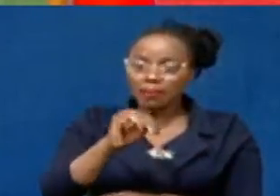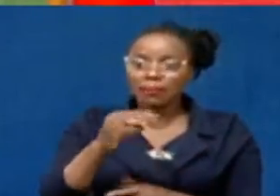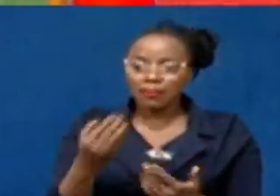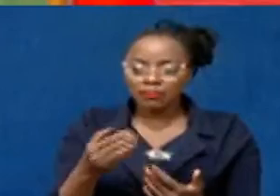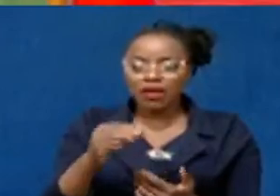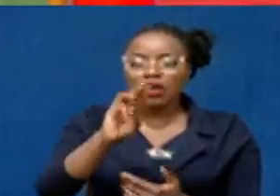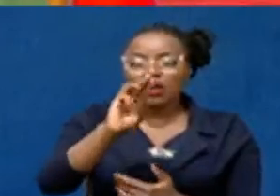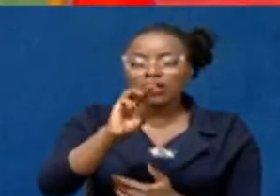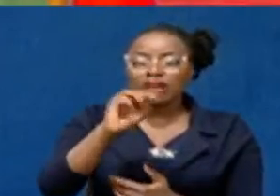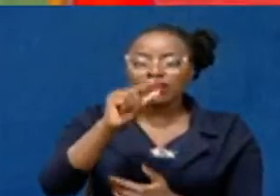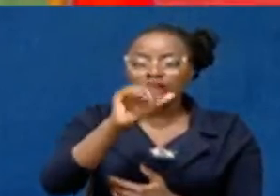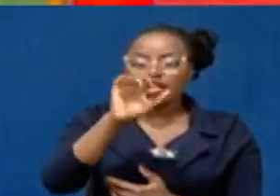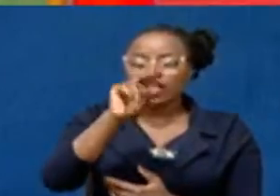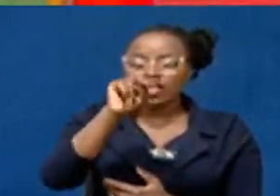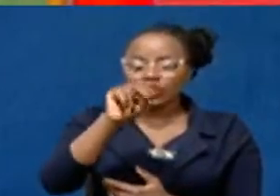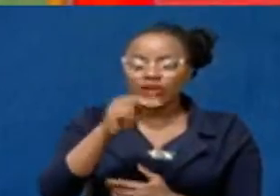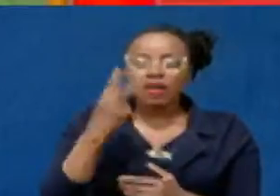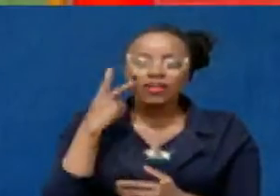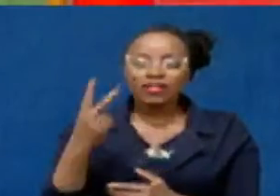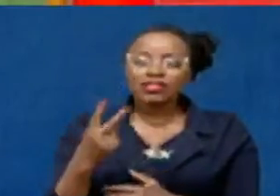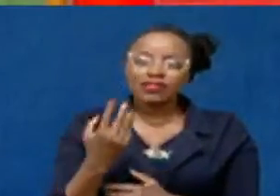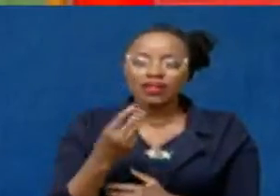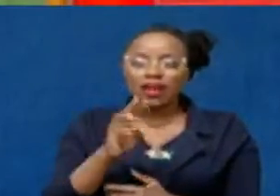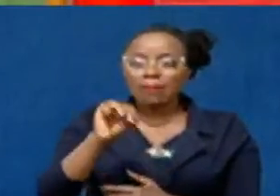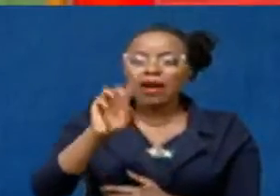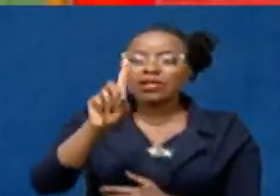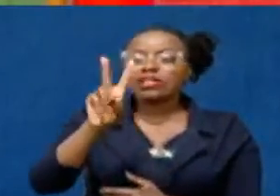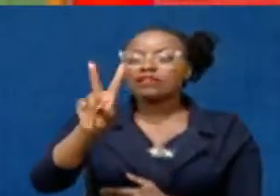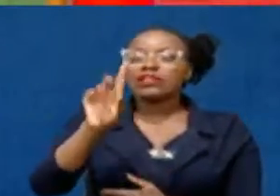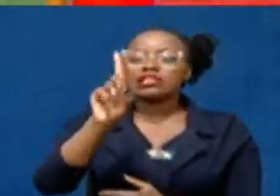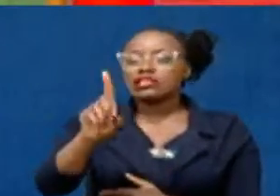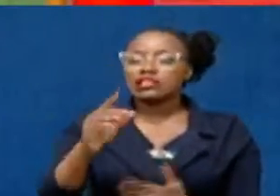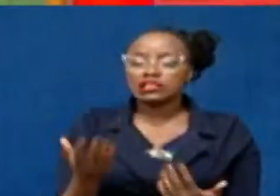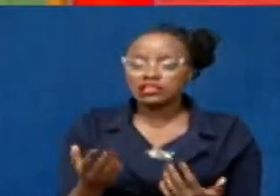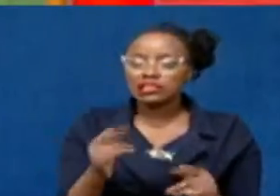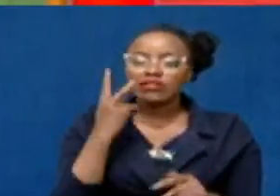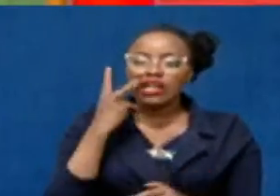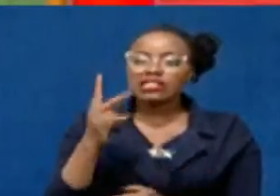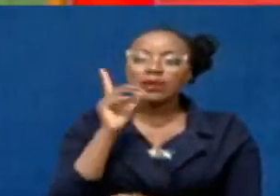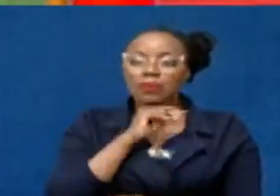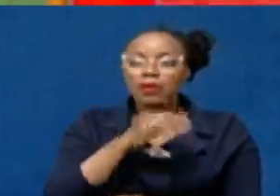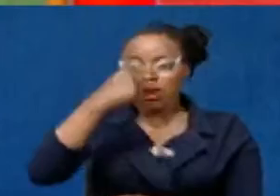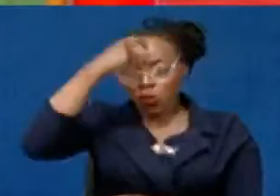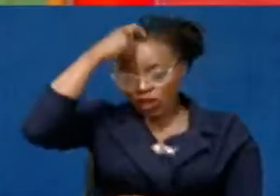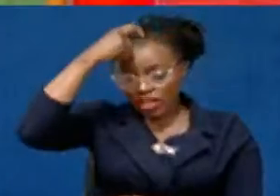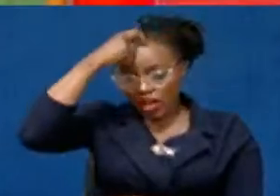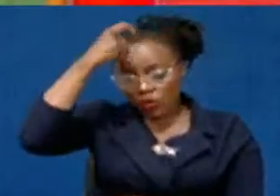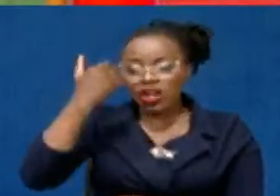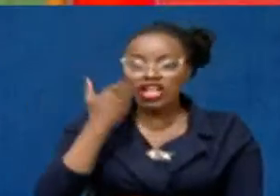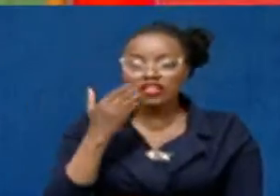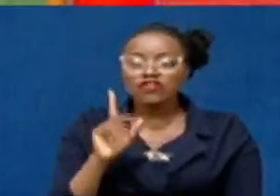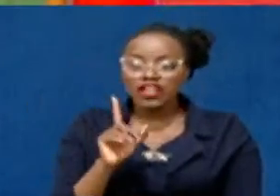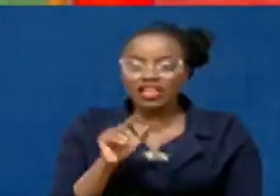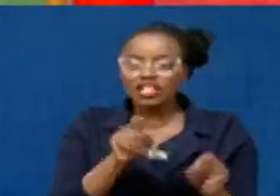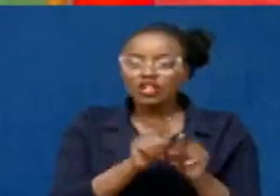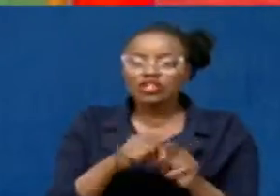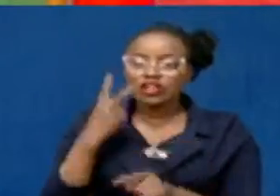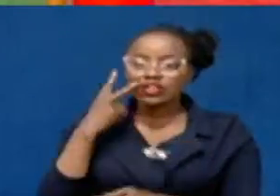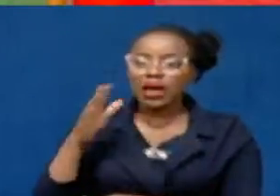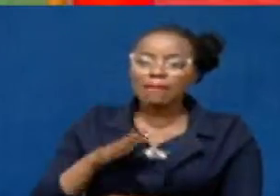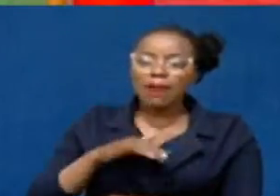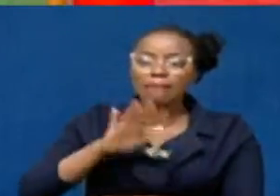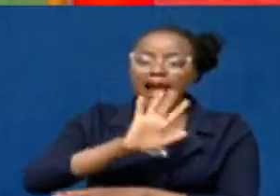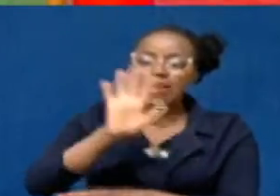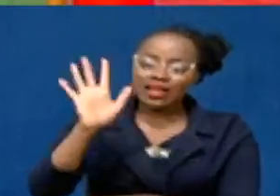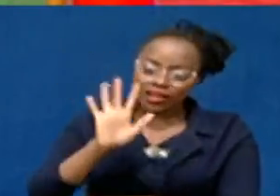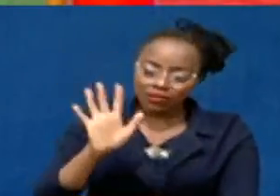Moi, nimeona ndugu yangu Ma-DVD, nimeona ndugu yangu Wetangula, nikaona Mama